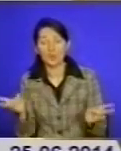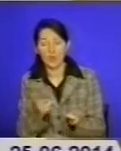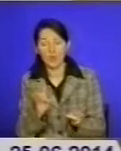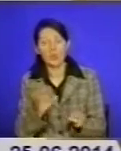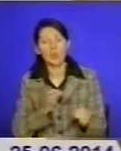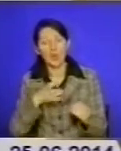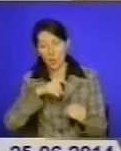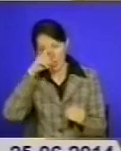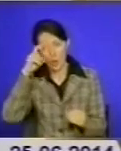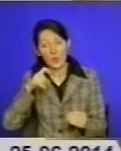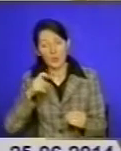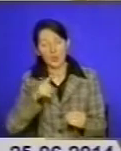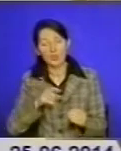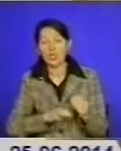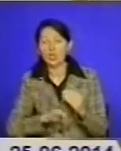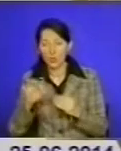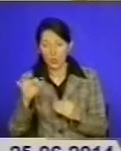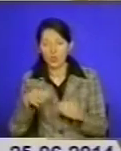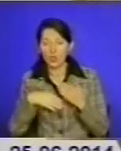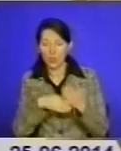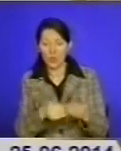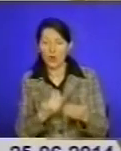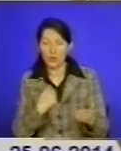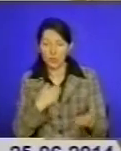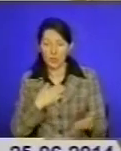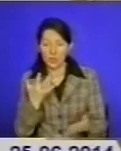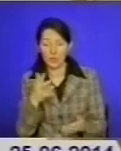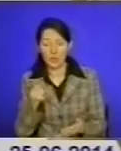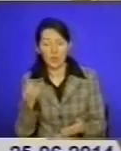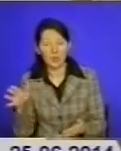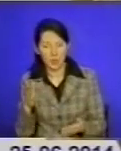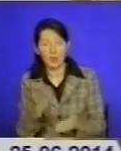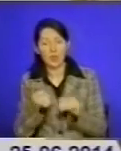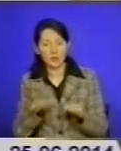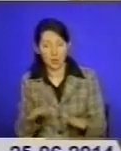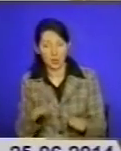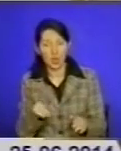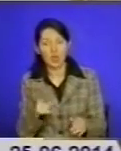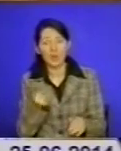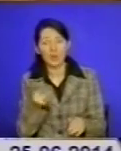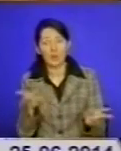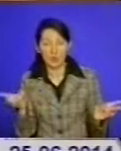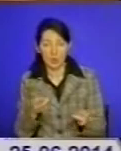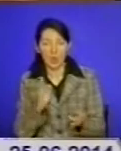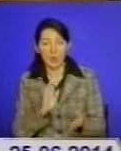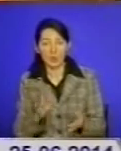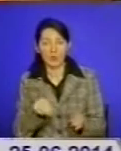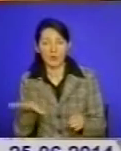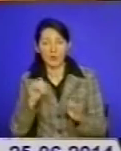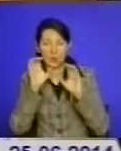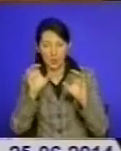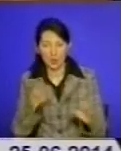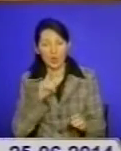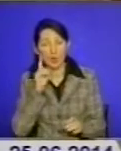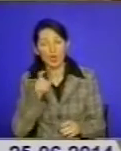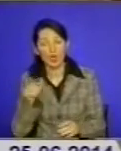на сході, допомоги від нас, ми за 5 хвилин це рішаємо. Але воно має бути все в законі. Молодих людей, які